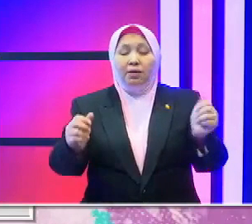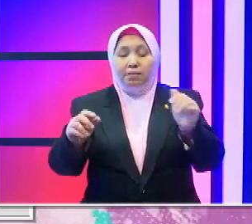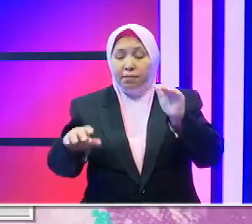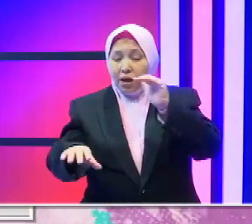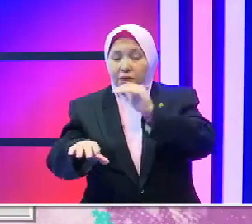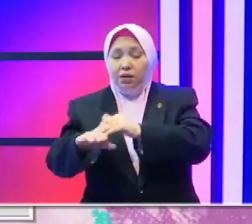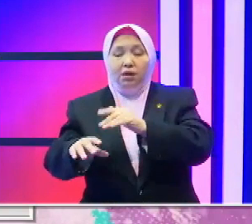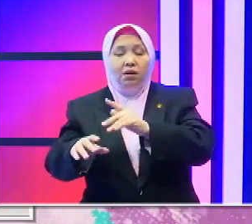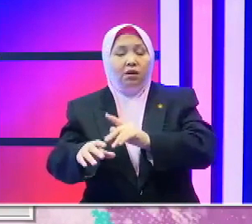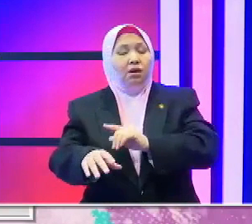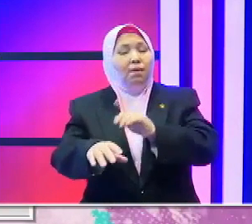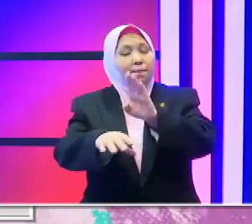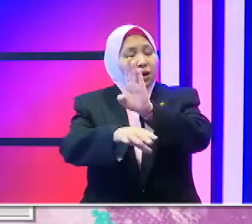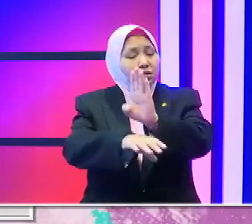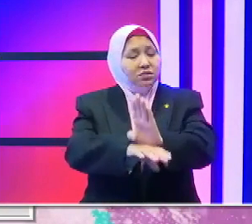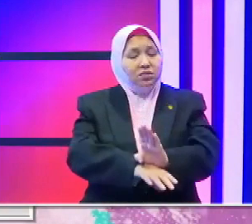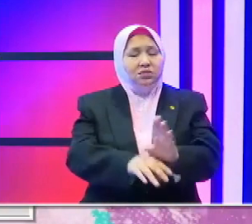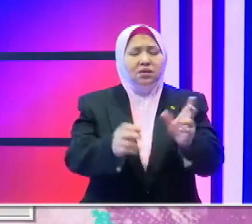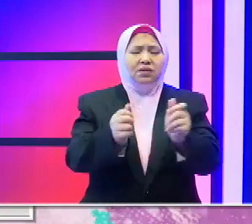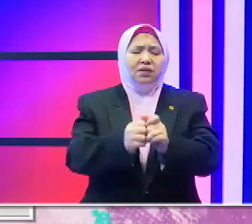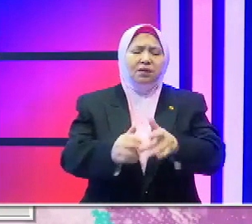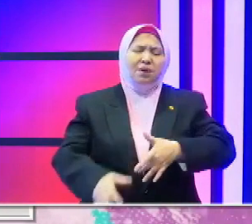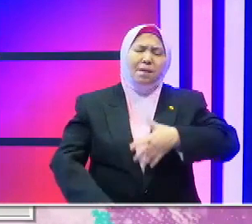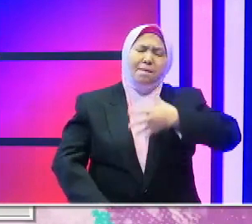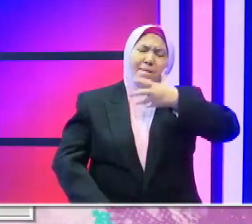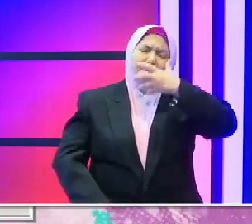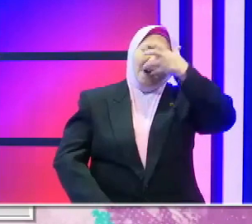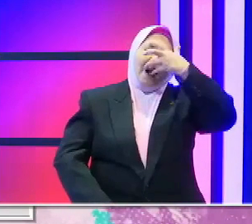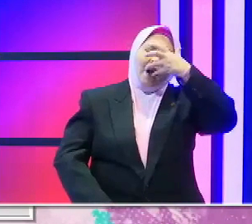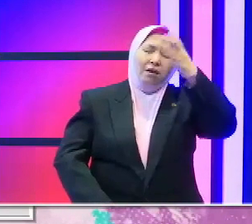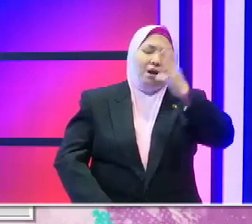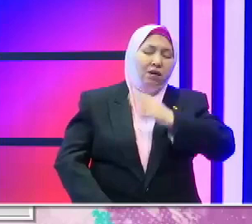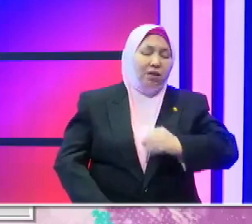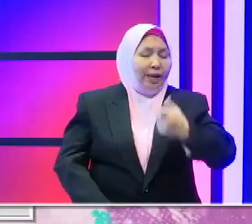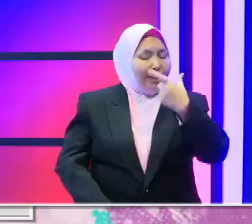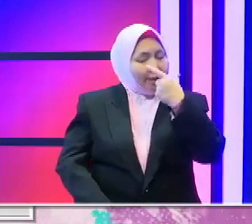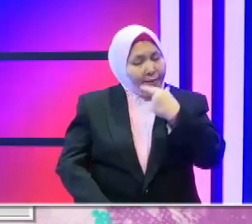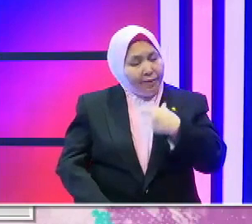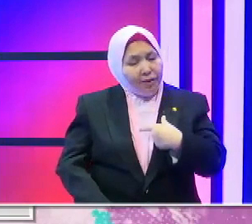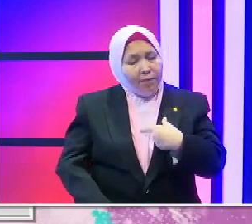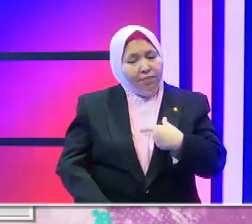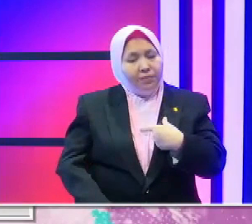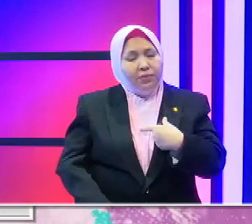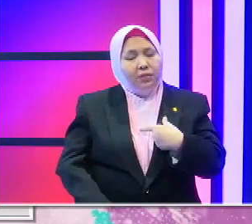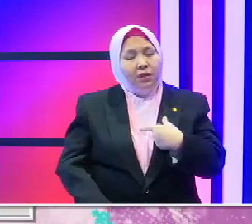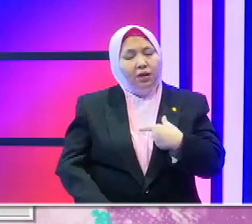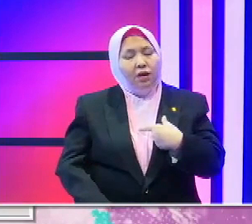إلى قومه غضبان أسفا،